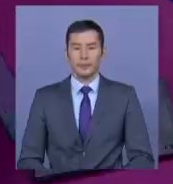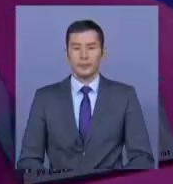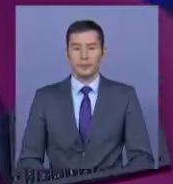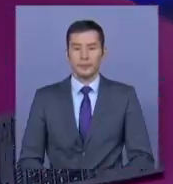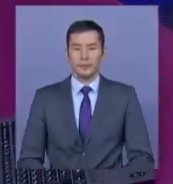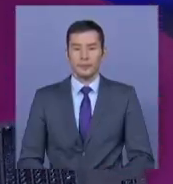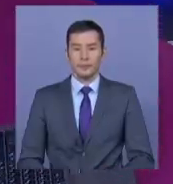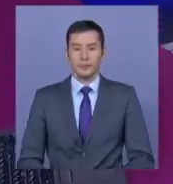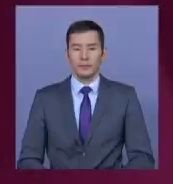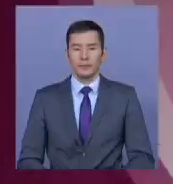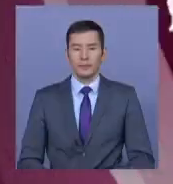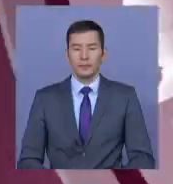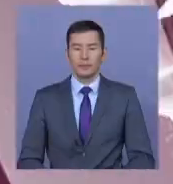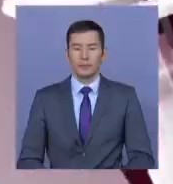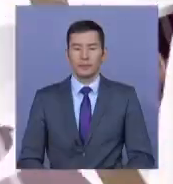көретіндеріңіз.